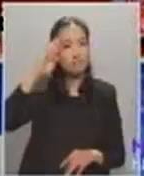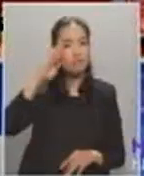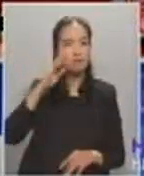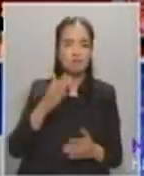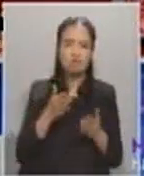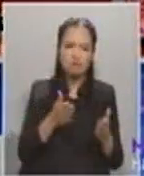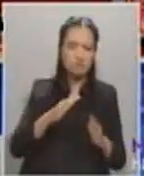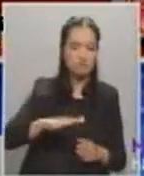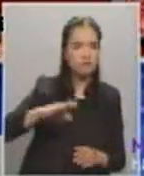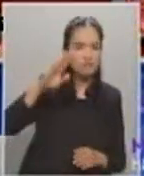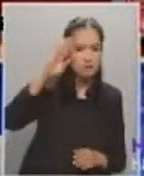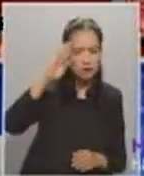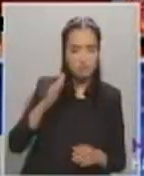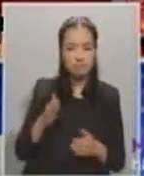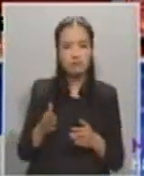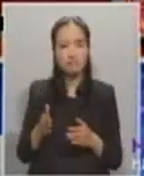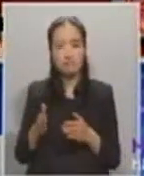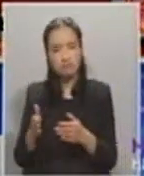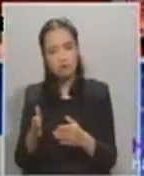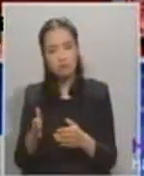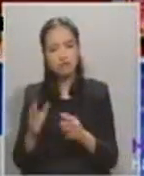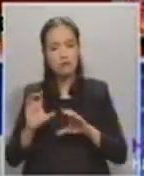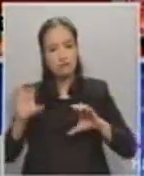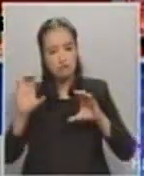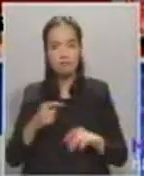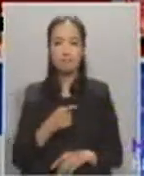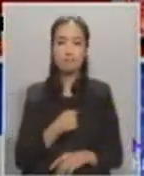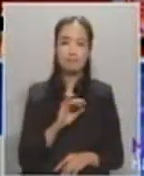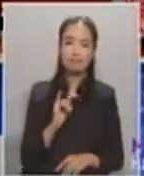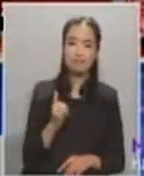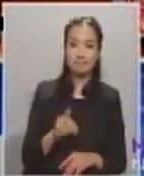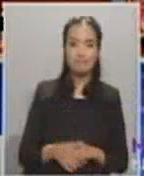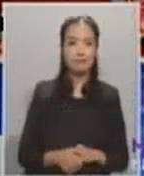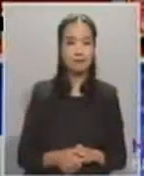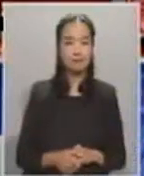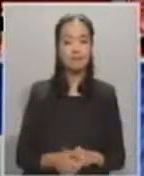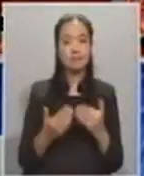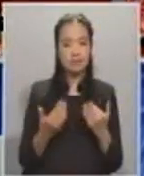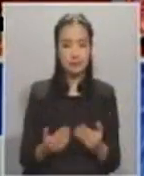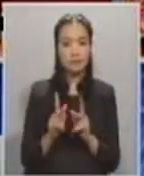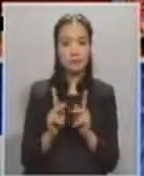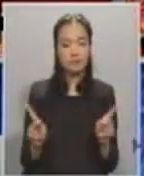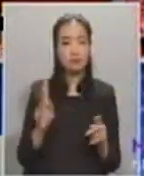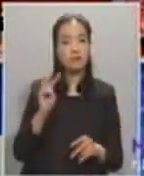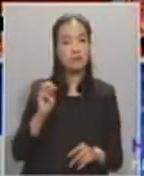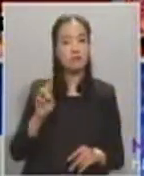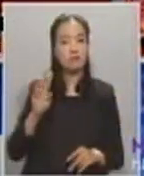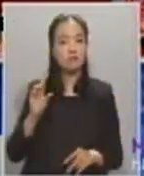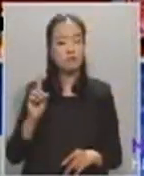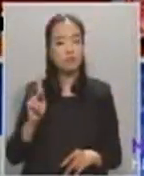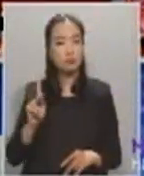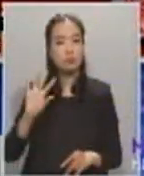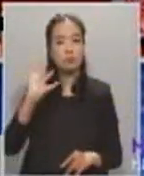หรือฝ่ายผู้ก่อการรัฐประหารไม่ทราบ ครับท่านครับยืนยันใช่ไหมครับว่าคณะกรรมการมรดกโลกวิสามันที่ไปประชุมที่นคร